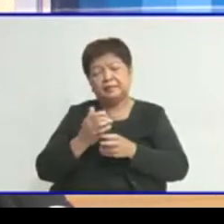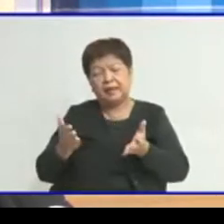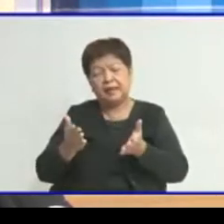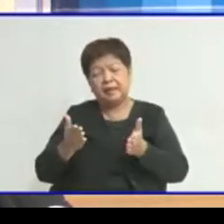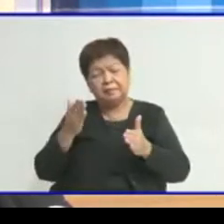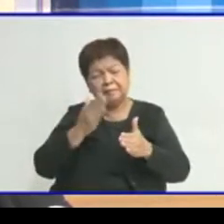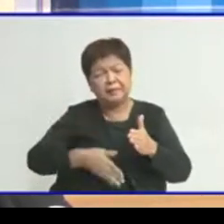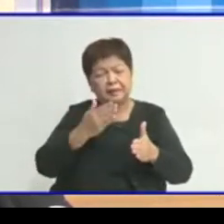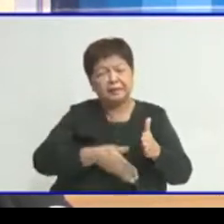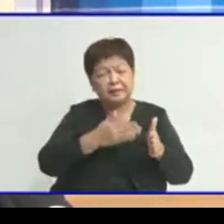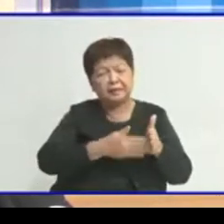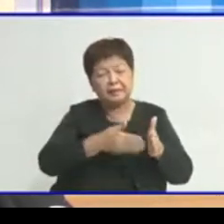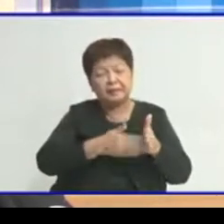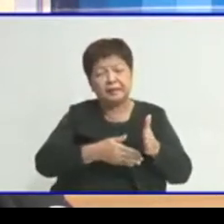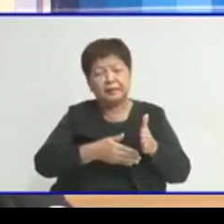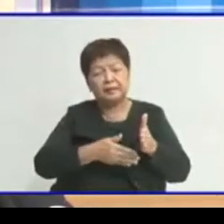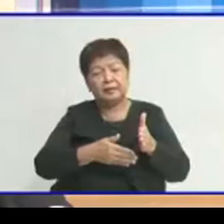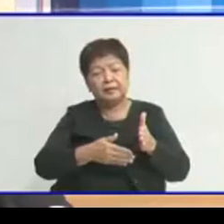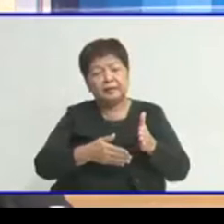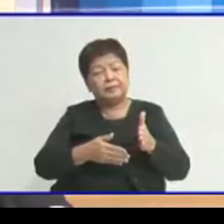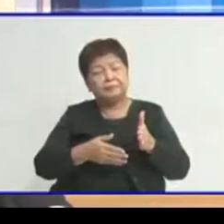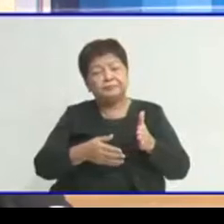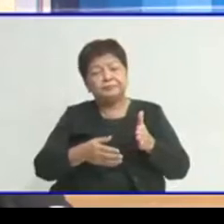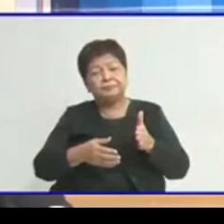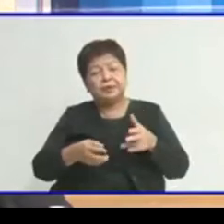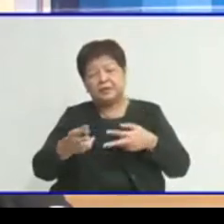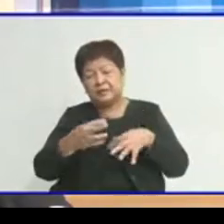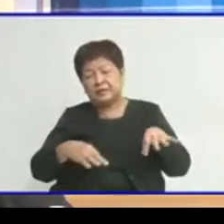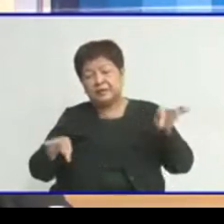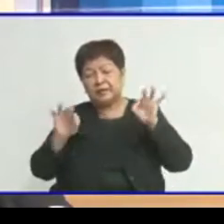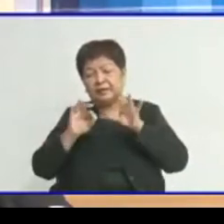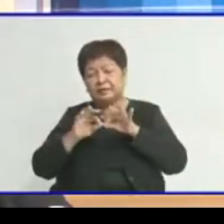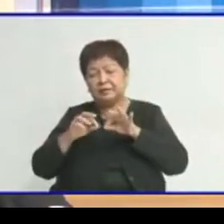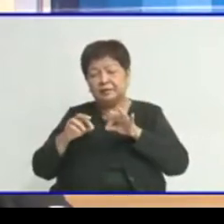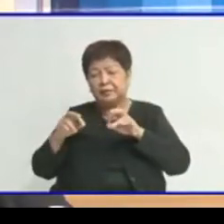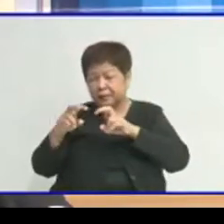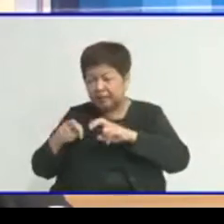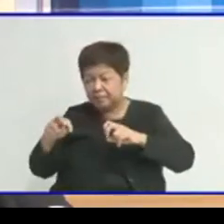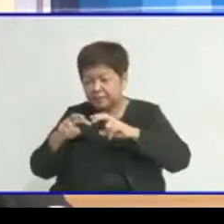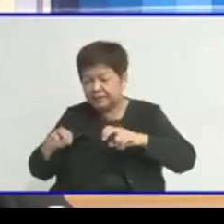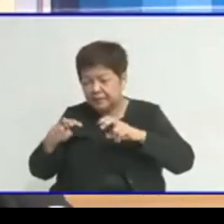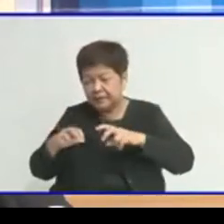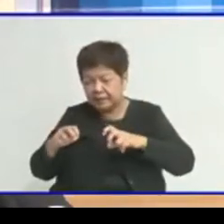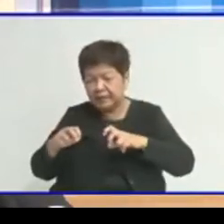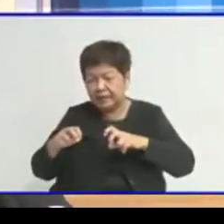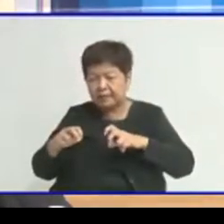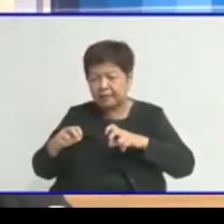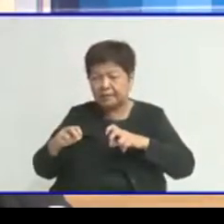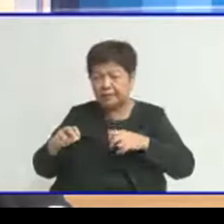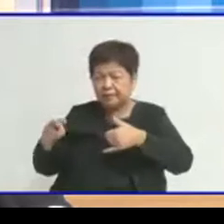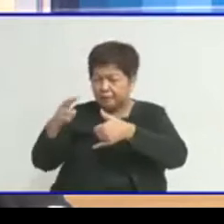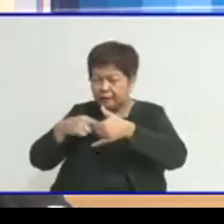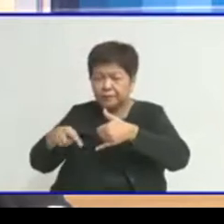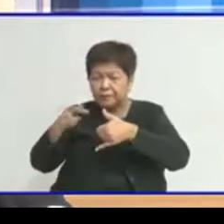ราก็หวังว่ากระบวนการคัดกรองหรือว่าตัว NSM เนี่ยก็จะเป็นหนึ่งช่องทางที่regularize